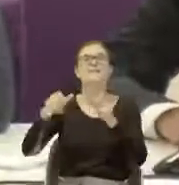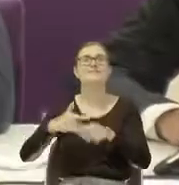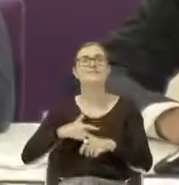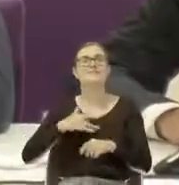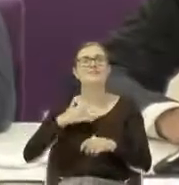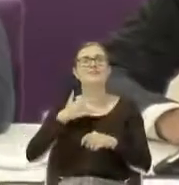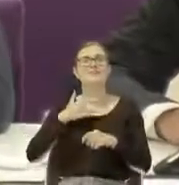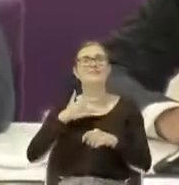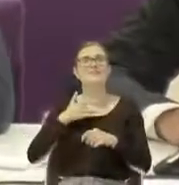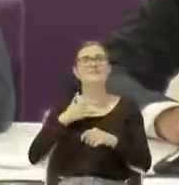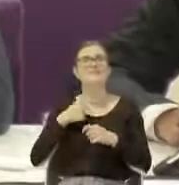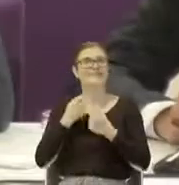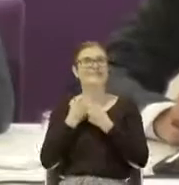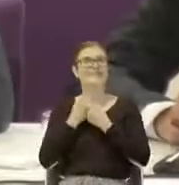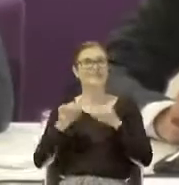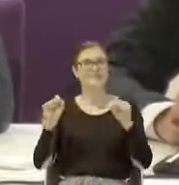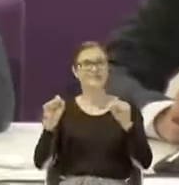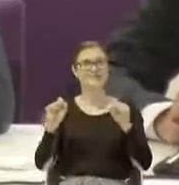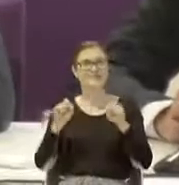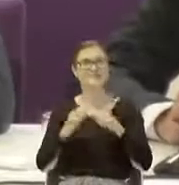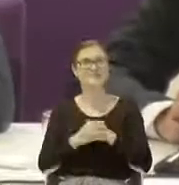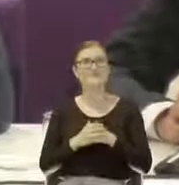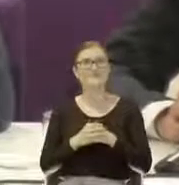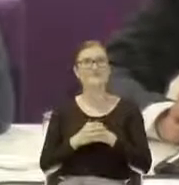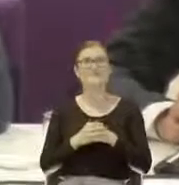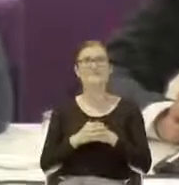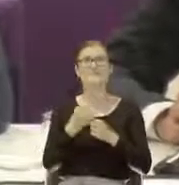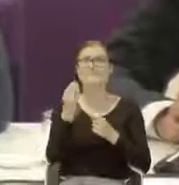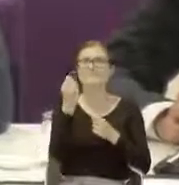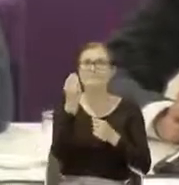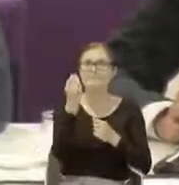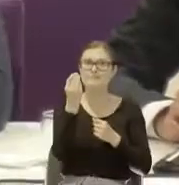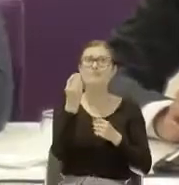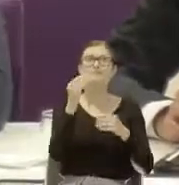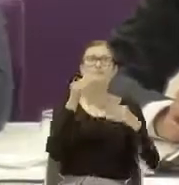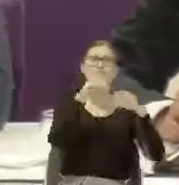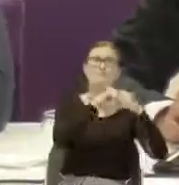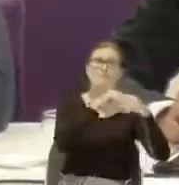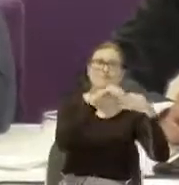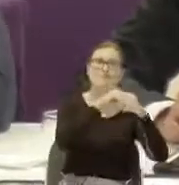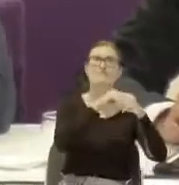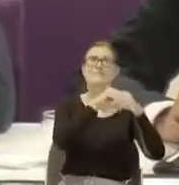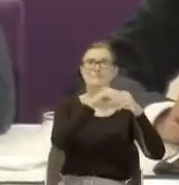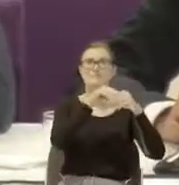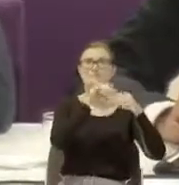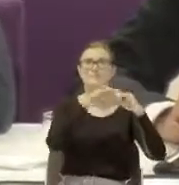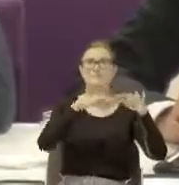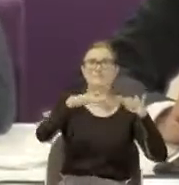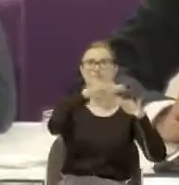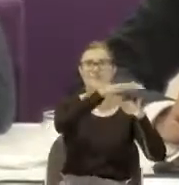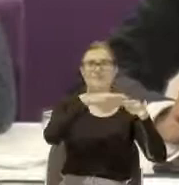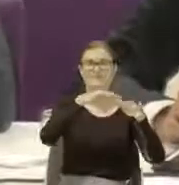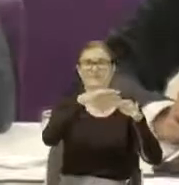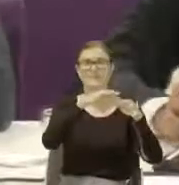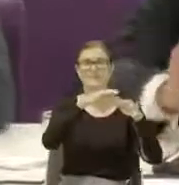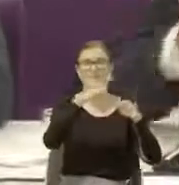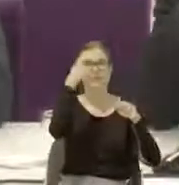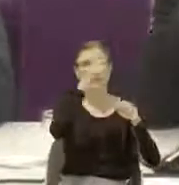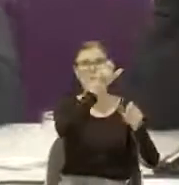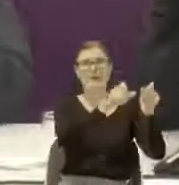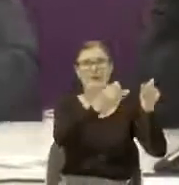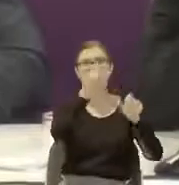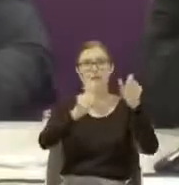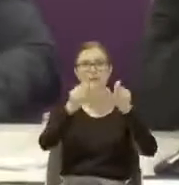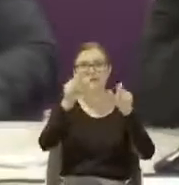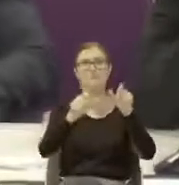nos populations, elles aussi, puissent se sacrifier demain pour d'autres populations. Je vous remercie.